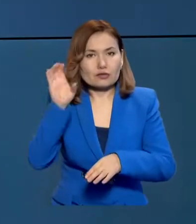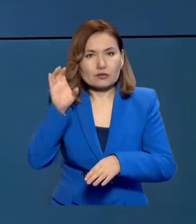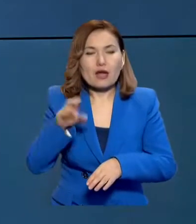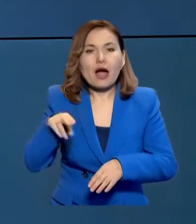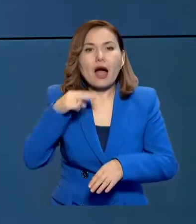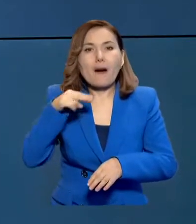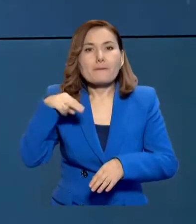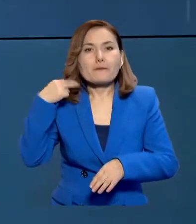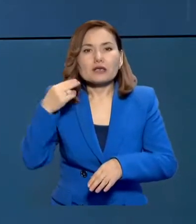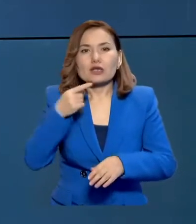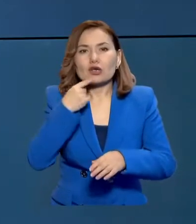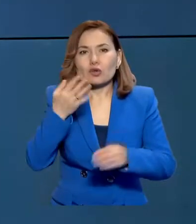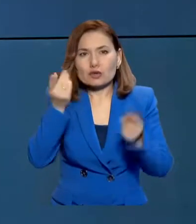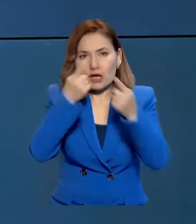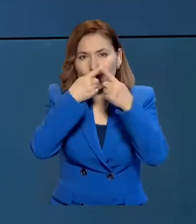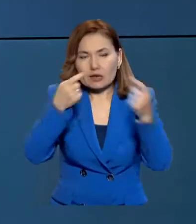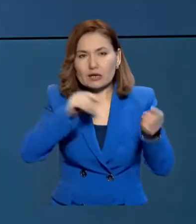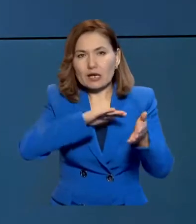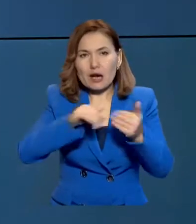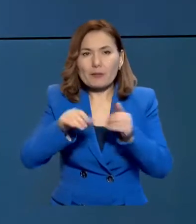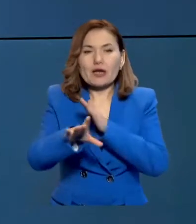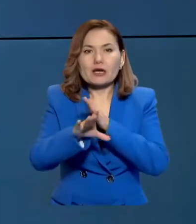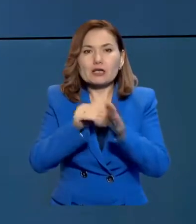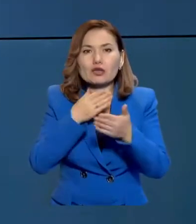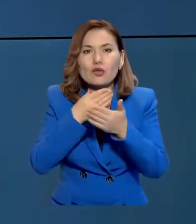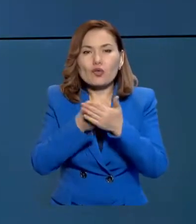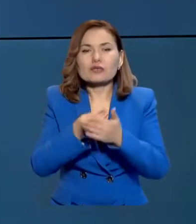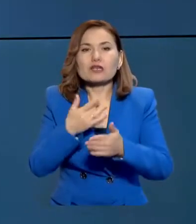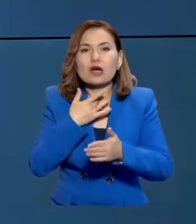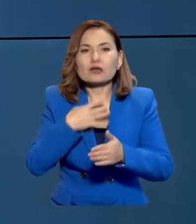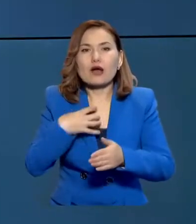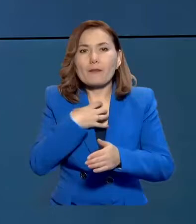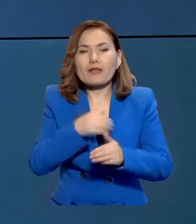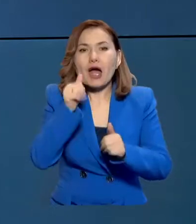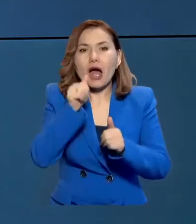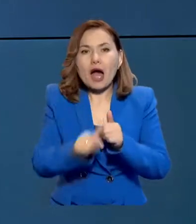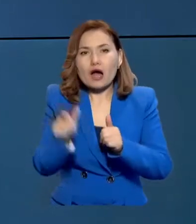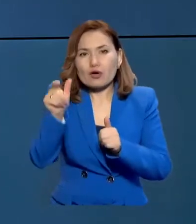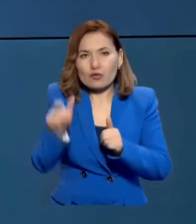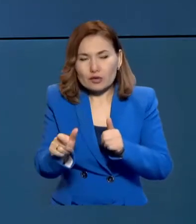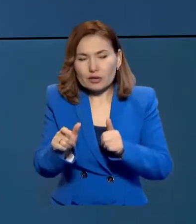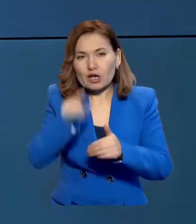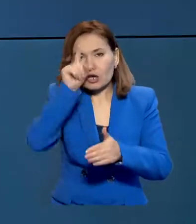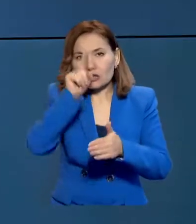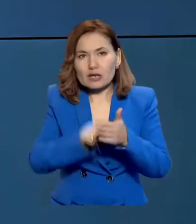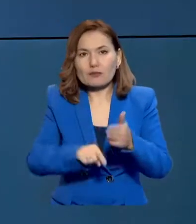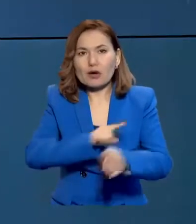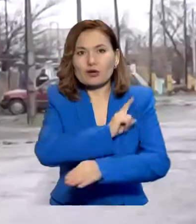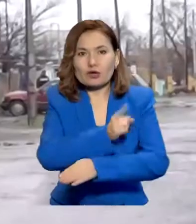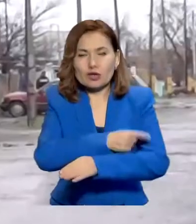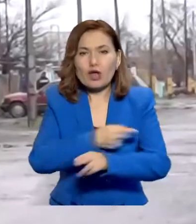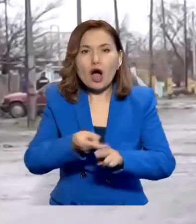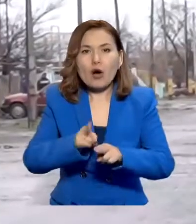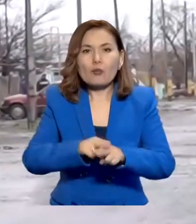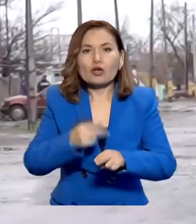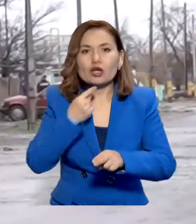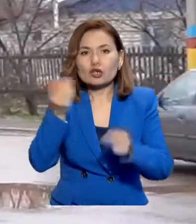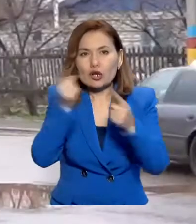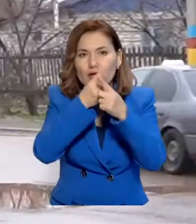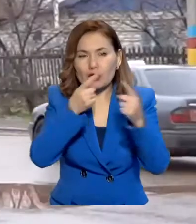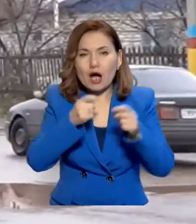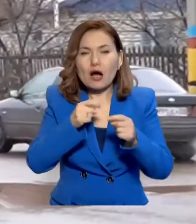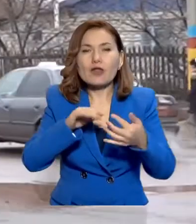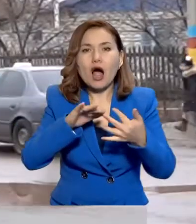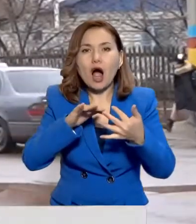Президент жолдауынан кейін сайлауда өз дауысының маңызды екеніне әр тұрғынның сенімі күшейеді. Бұл жолдауды тыңдаған ауыл халқының